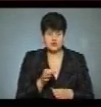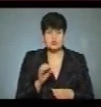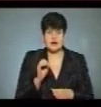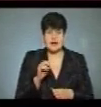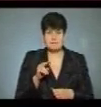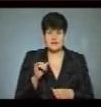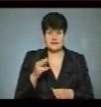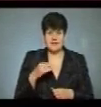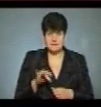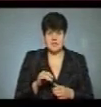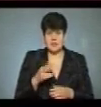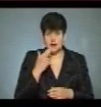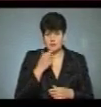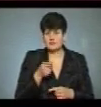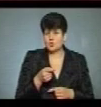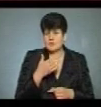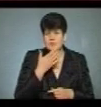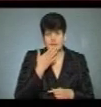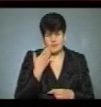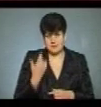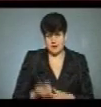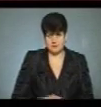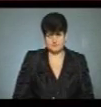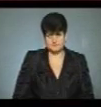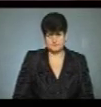епідемії грипу в Тернополі немає. Більше про це далі у сюжеті.